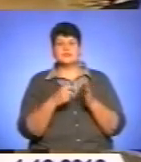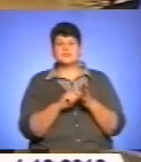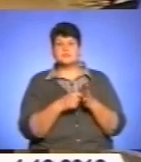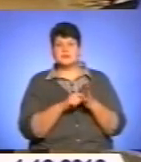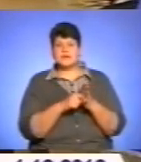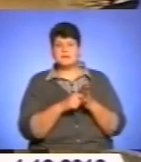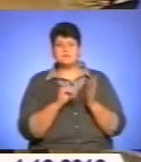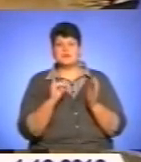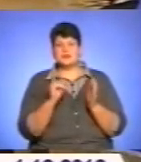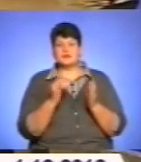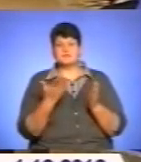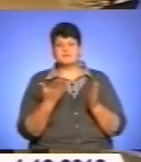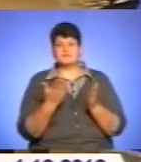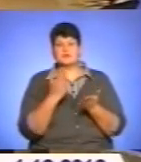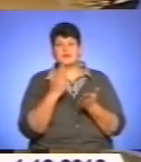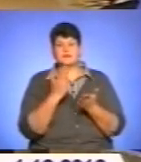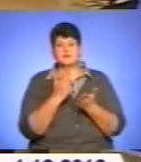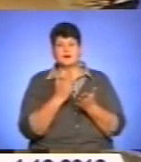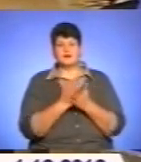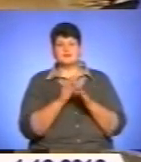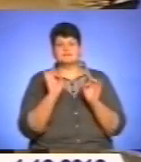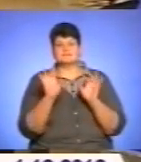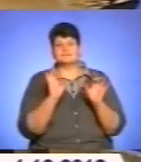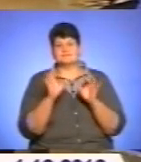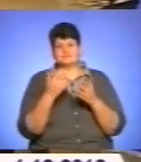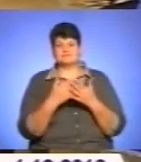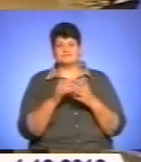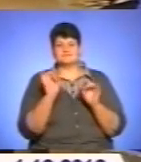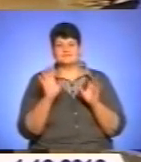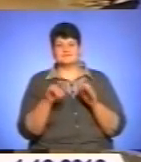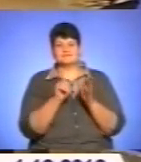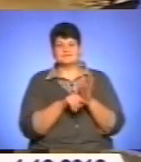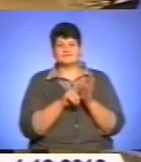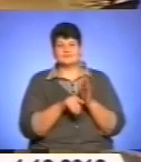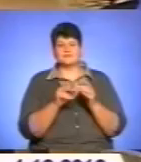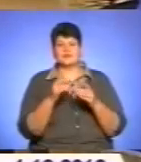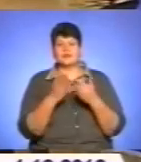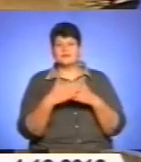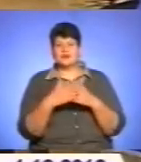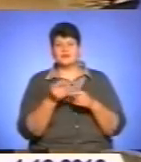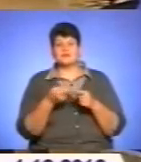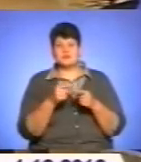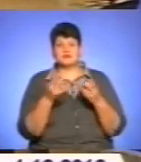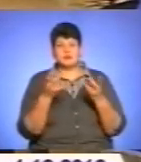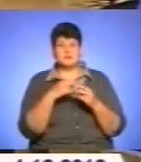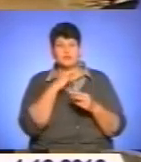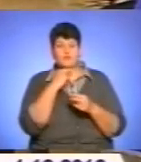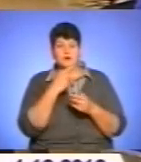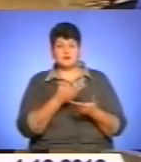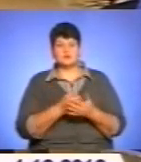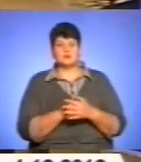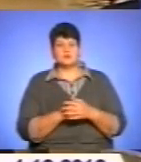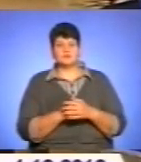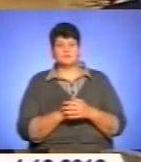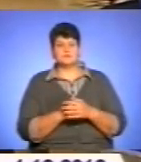відповідно здійснюючи якусь рекламну акцію. На це варто звертати увагу.